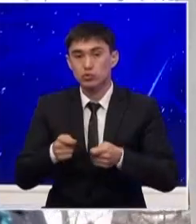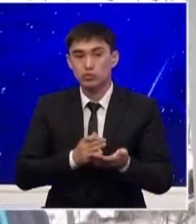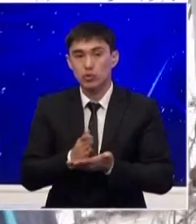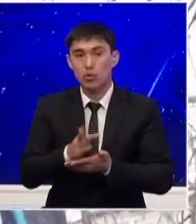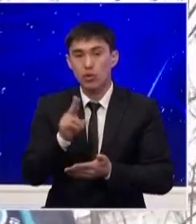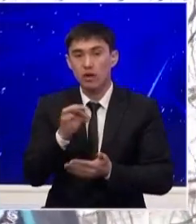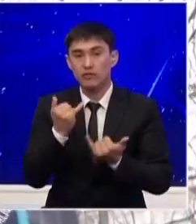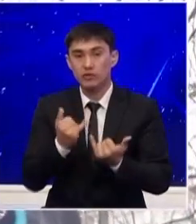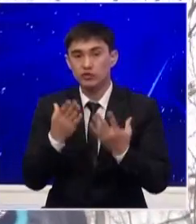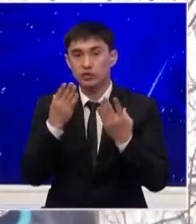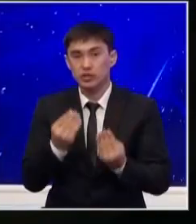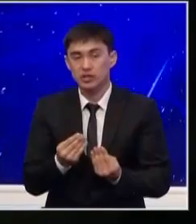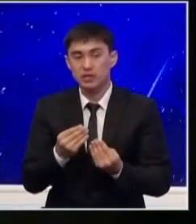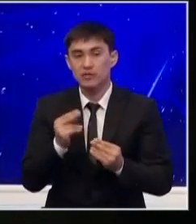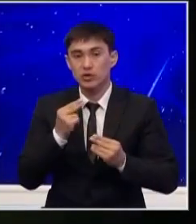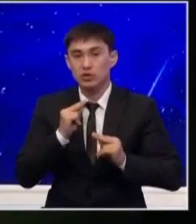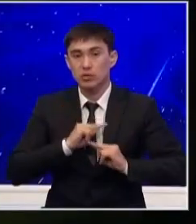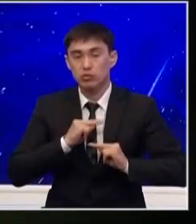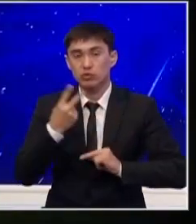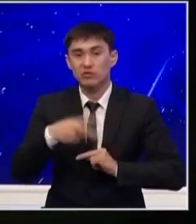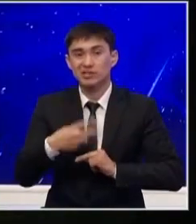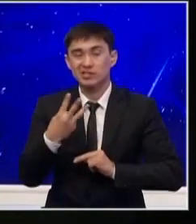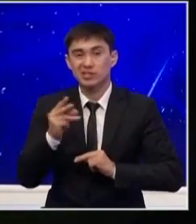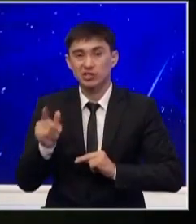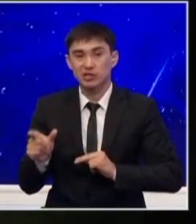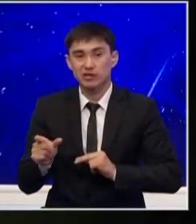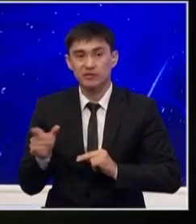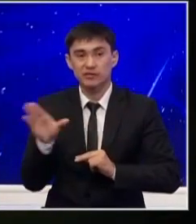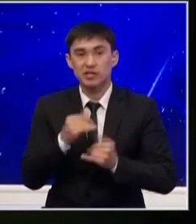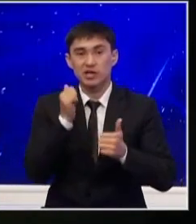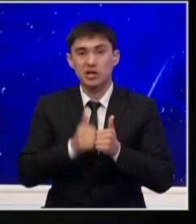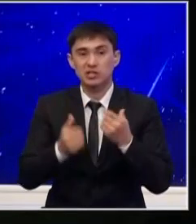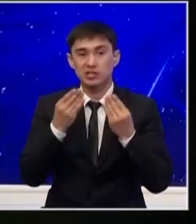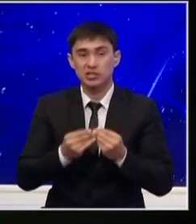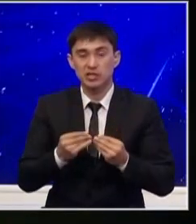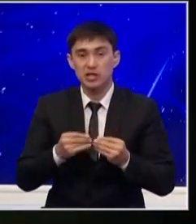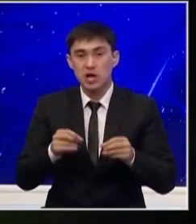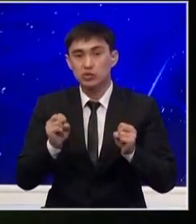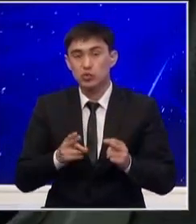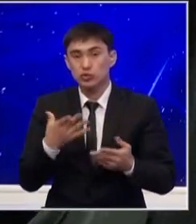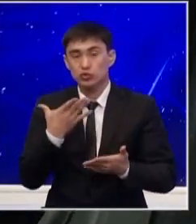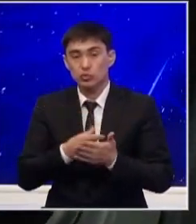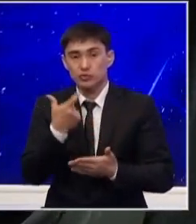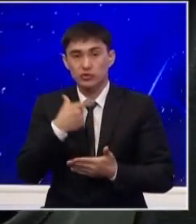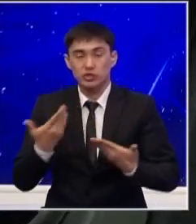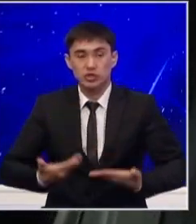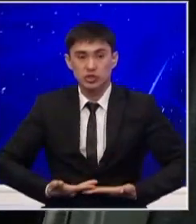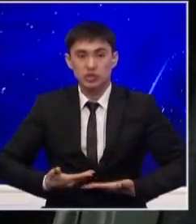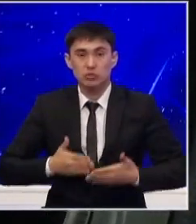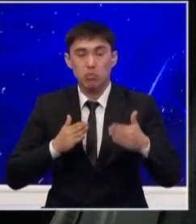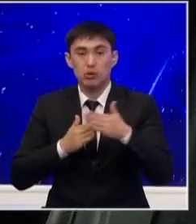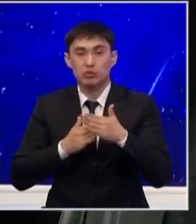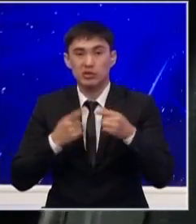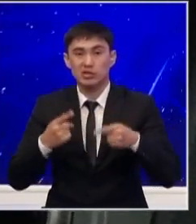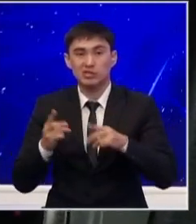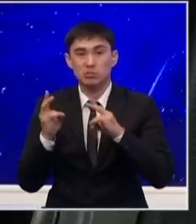Конаева на сегодняшний день служат 23 сотрудника. Все они, ежедневно рискуя собственной жизнью, способствуют предотвращению